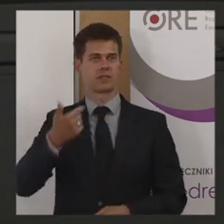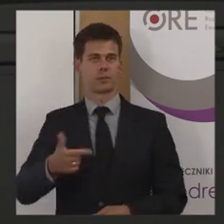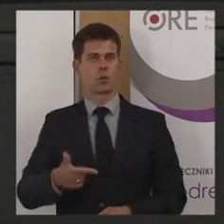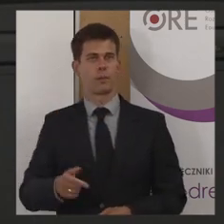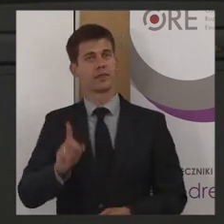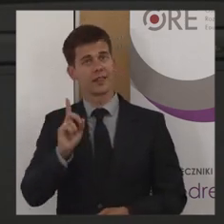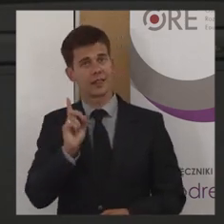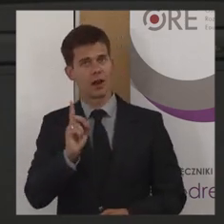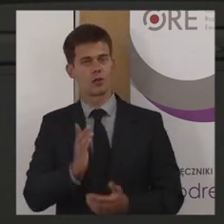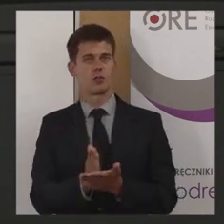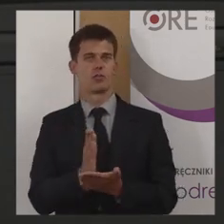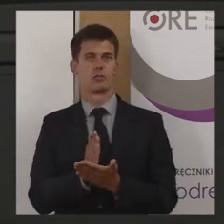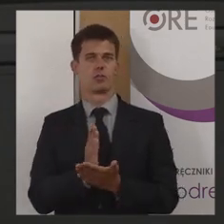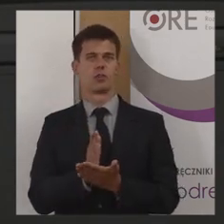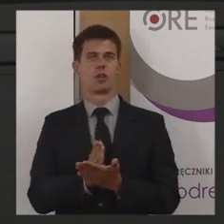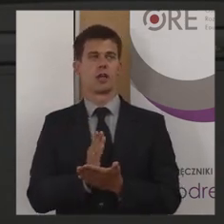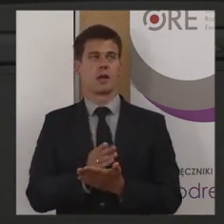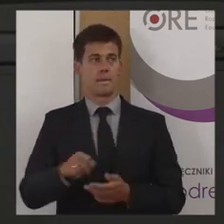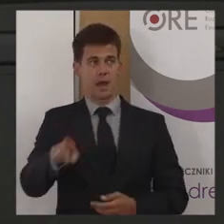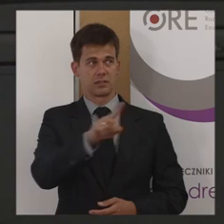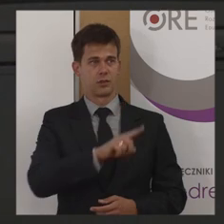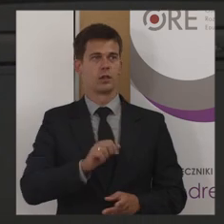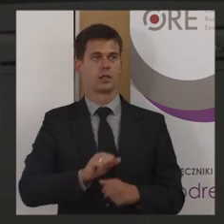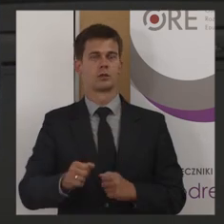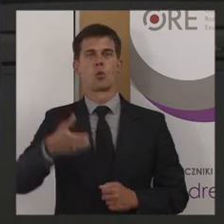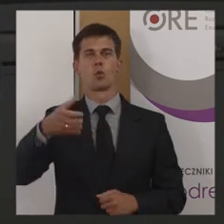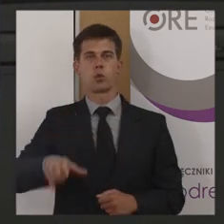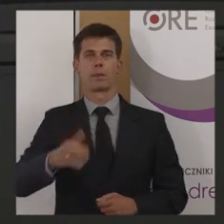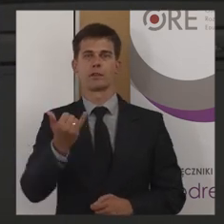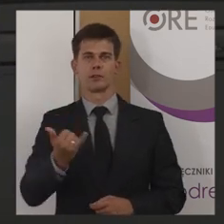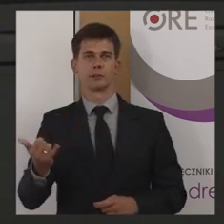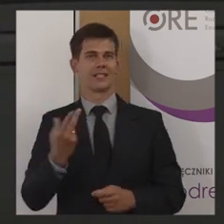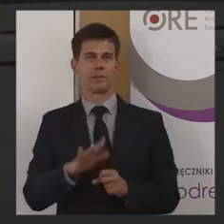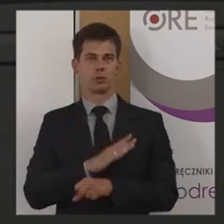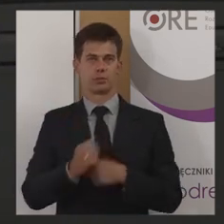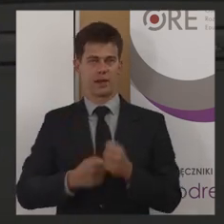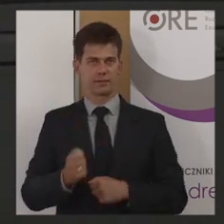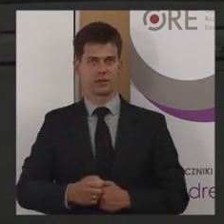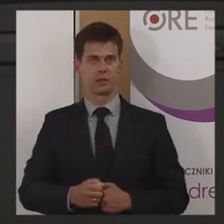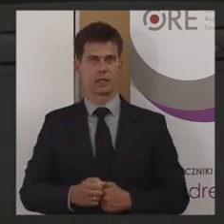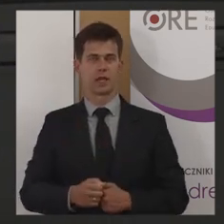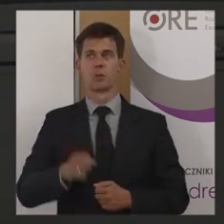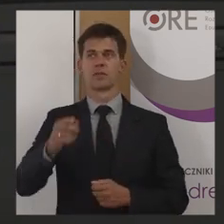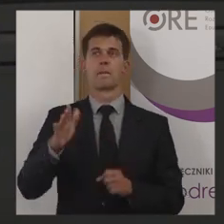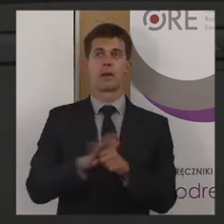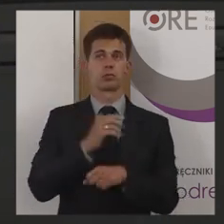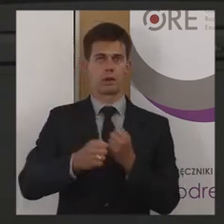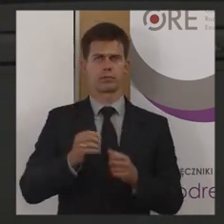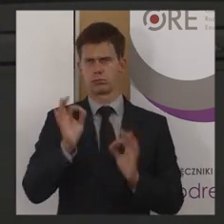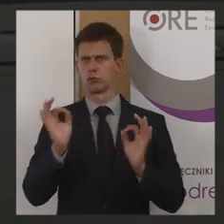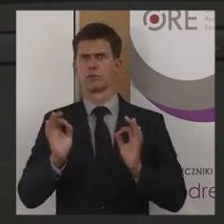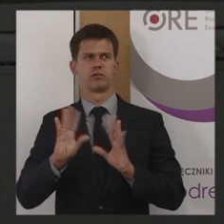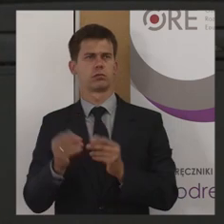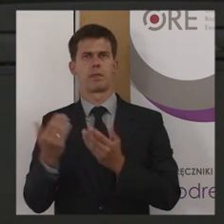ale właśnie powtarzam to, Państwo pracujecie w tej niszy, o której nie możemy zapominać. W moim odczuciu bardzo,